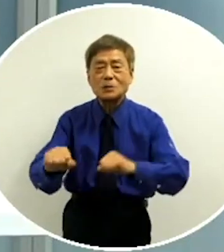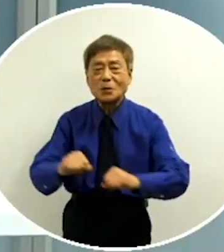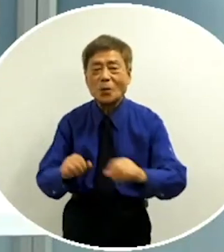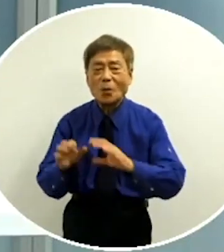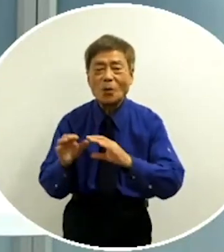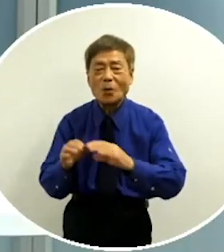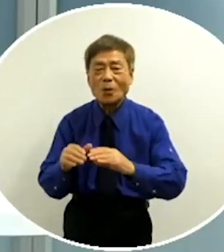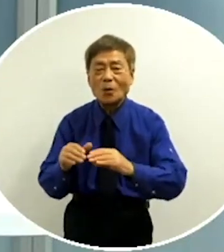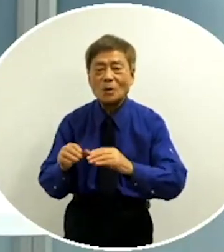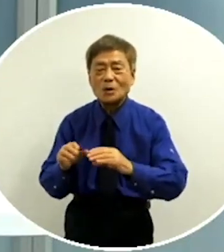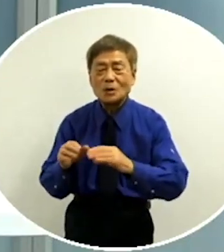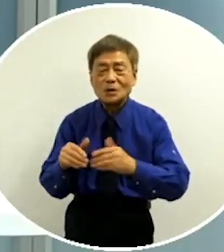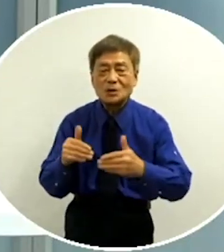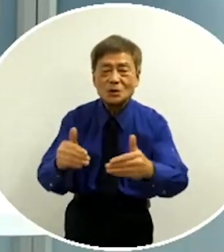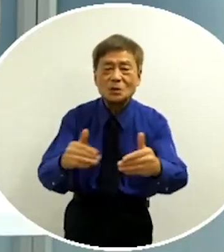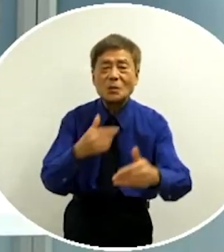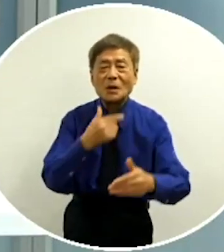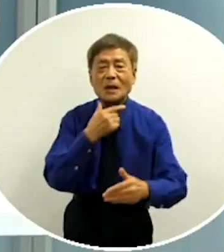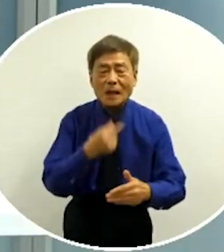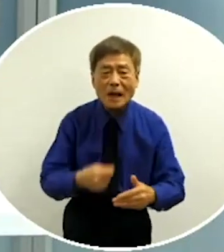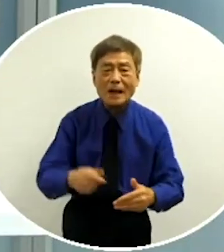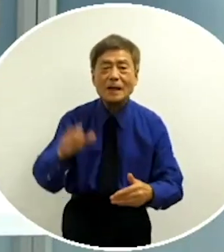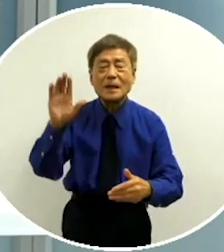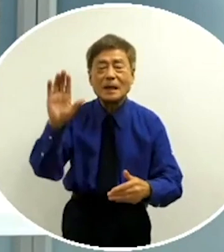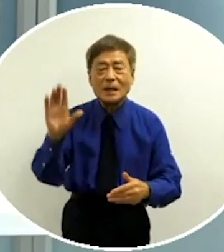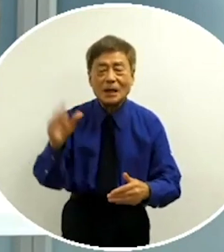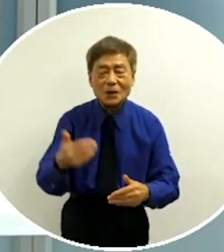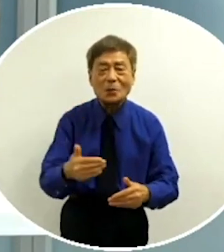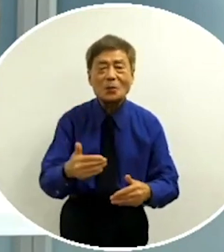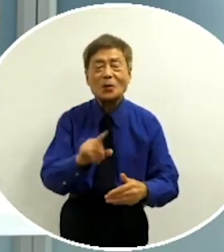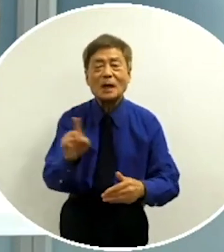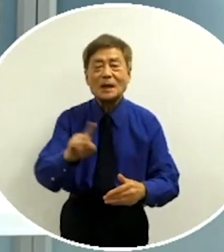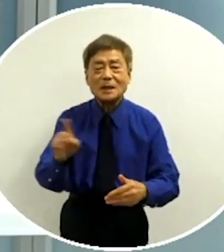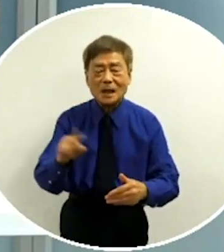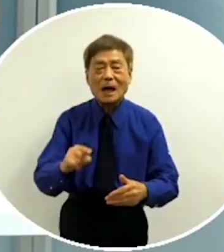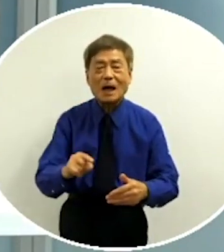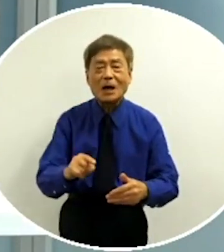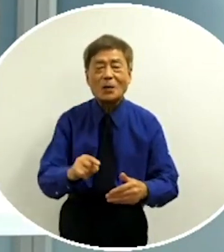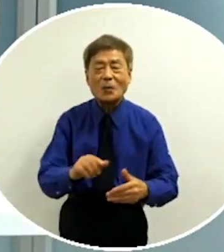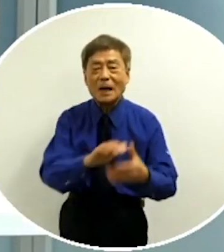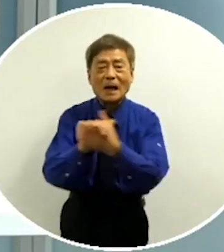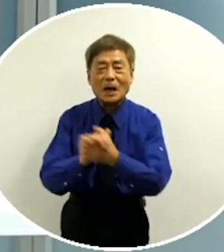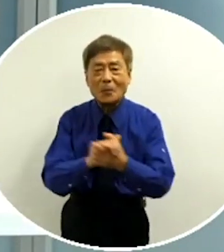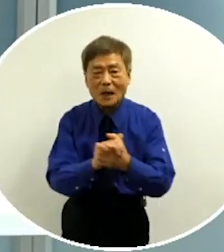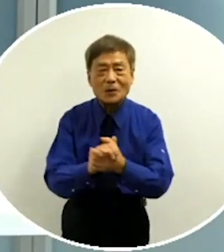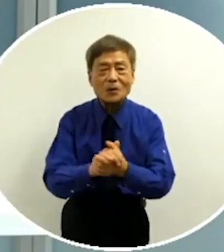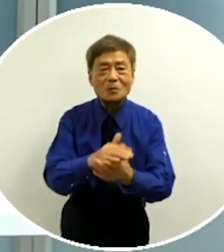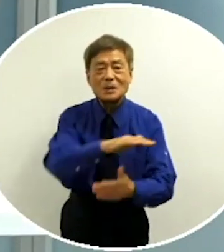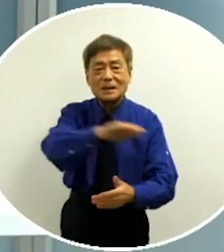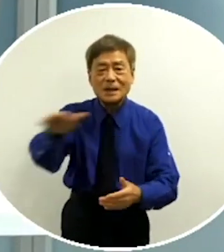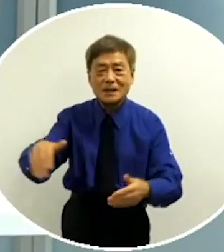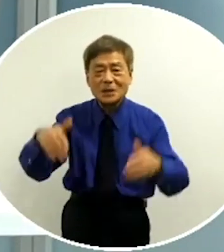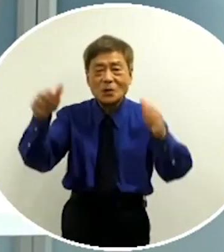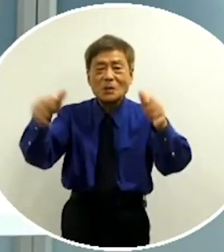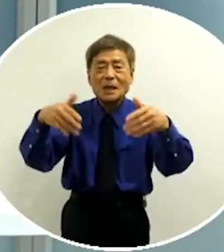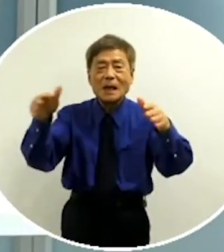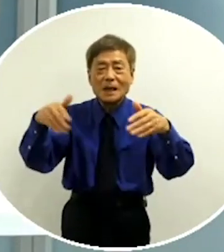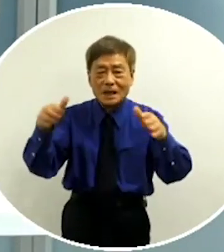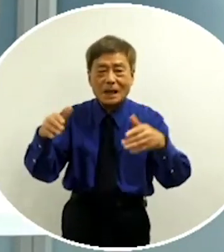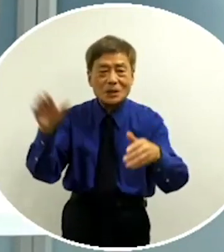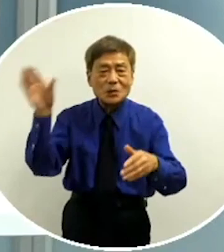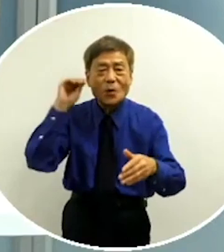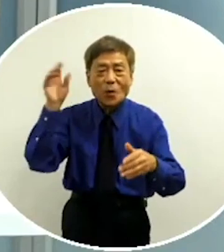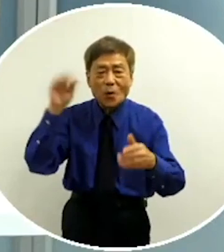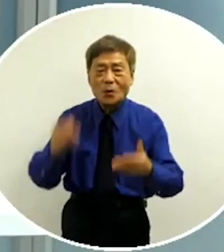パンツの方にお声がけいただいてママいう事例舌っての形を facebook